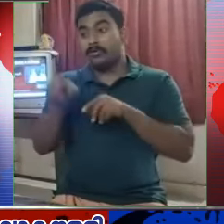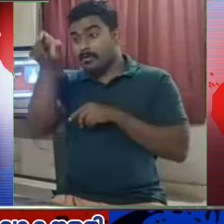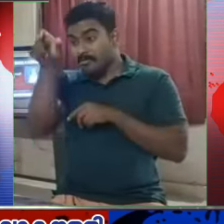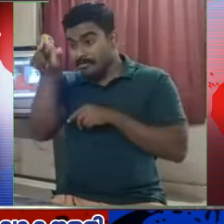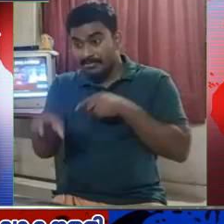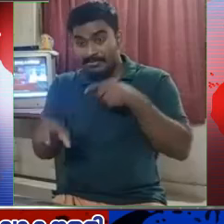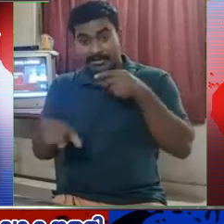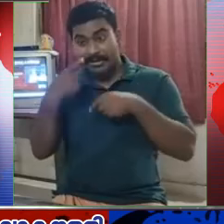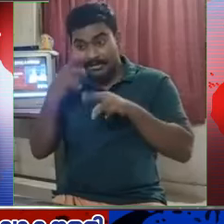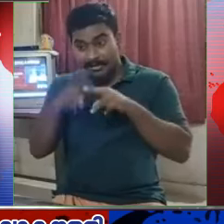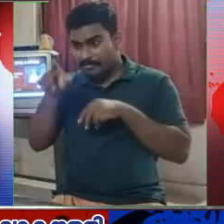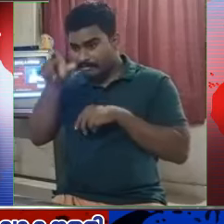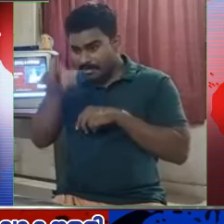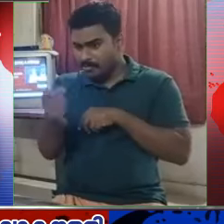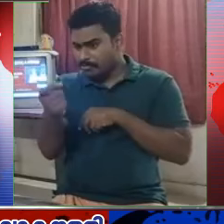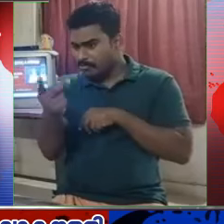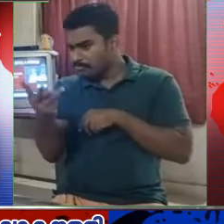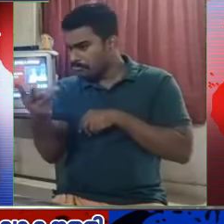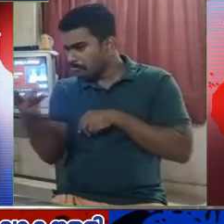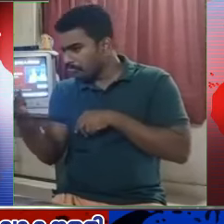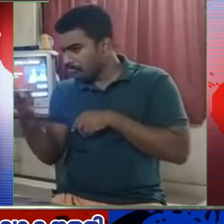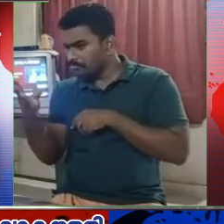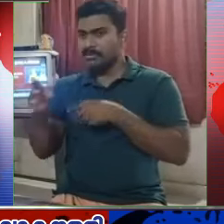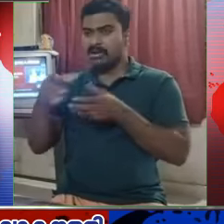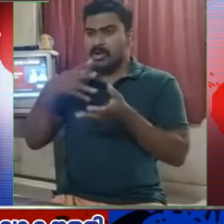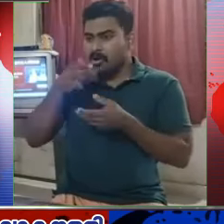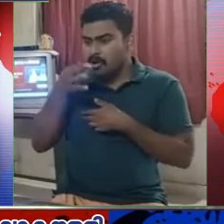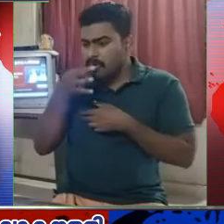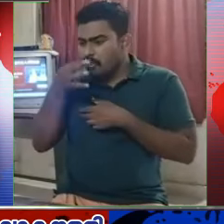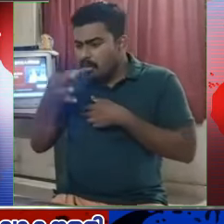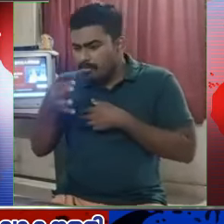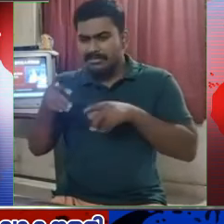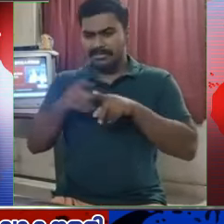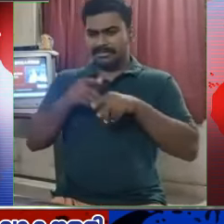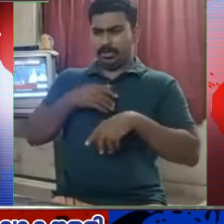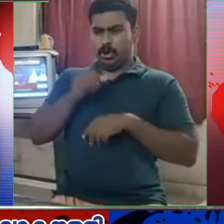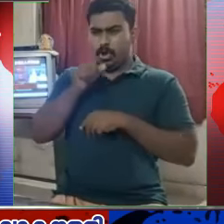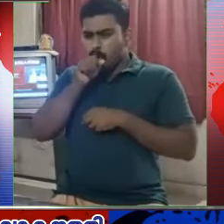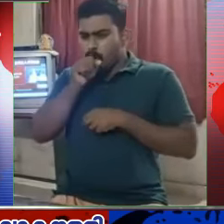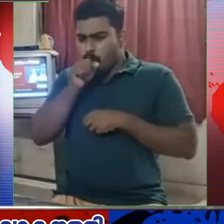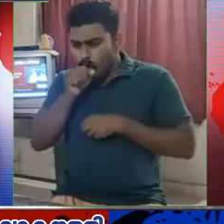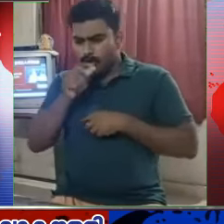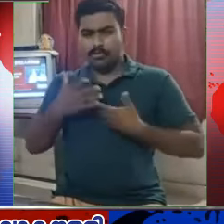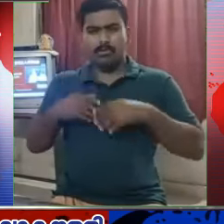8,126 എണ്ണം രോഗബാധയില്ല എന്നുറപ്പാക്കിയിട്ടുണ്ട്.